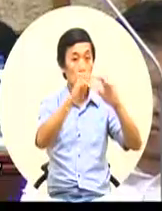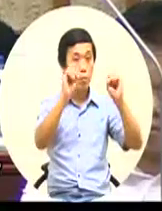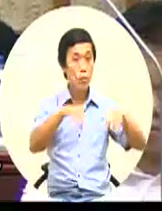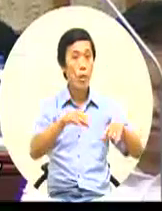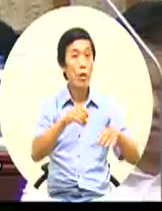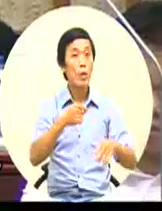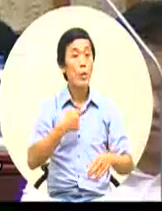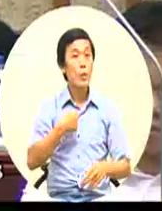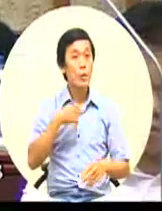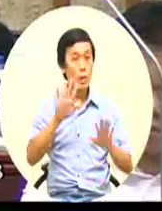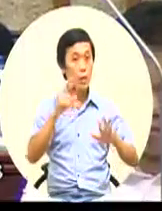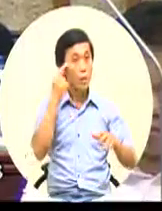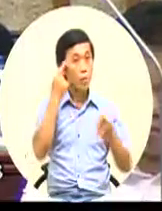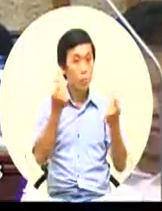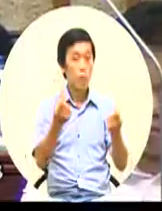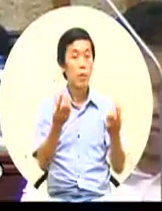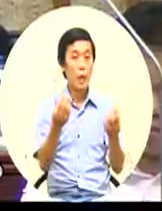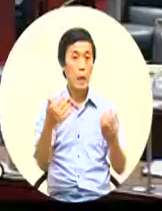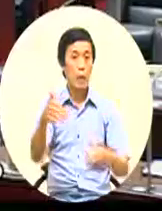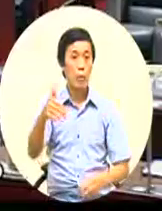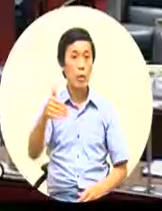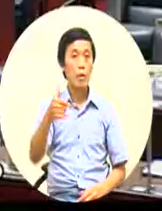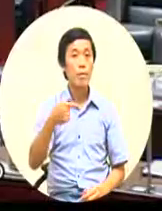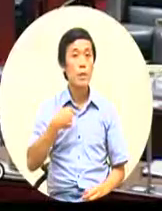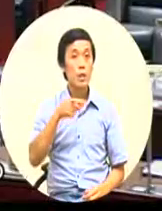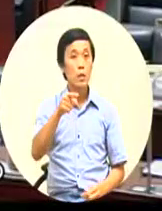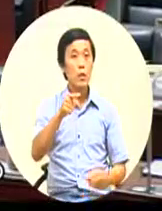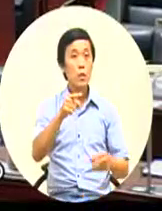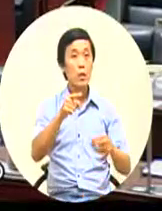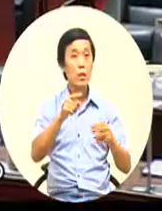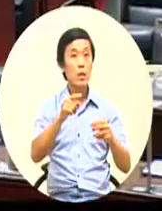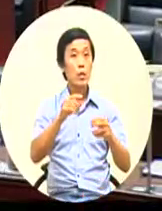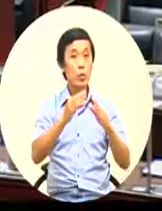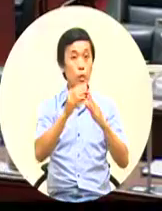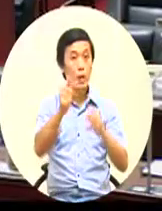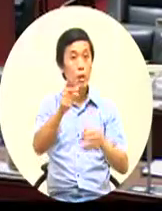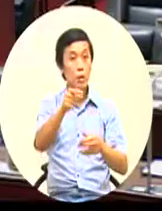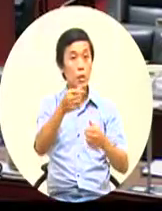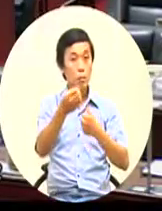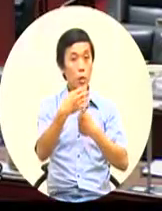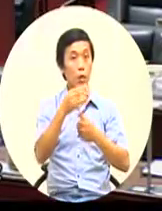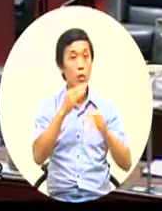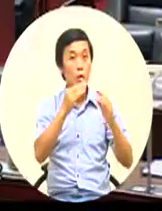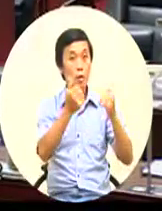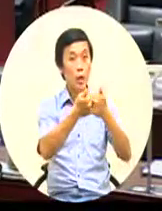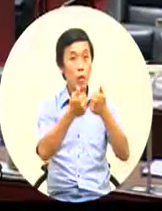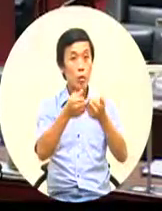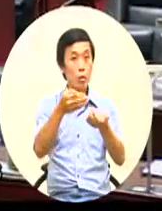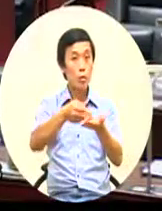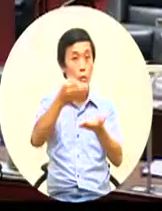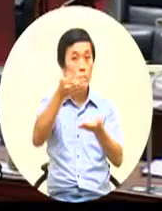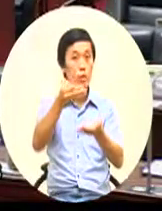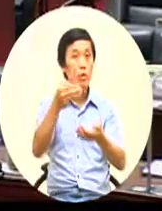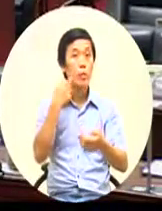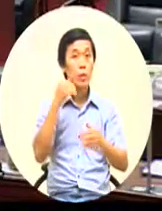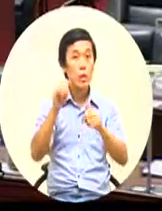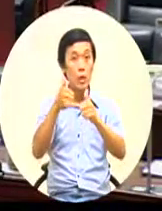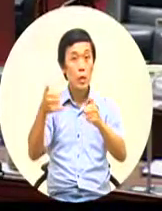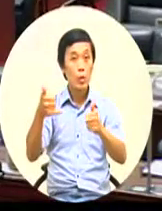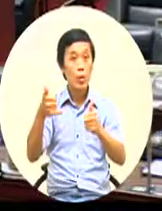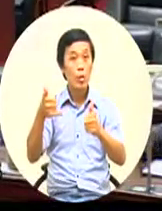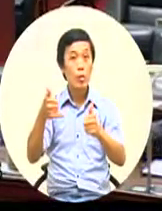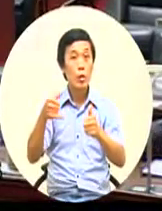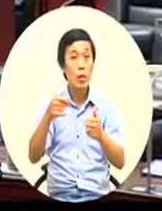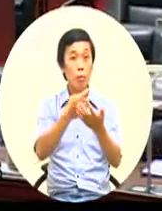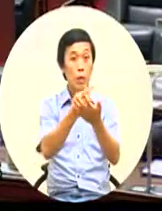我想、哦、 然后局长，你说你开了9次协调会，不要说全体的议员，连3民区的议员都没有收